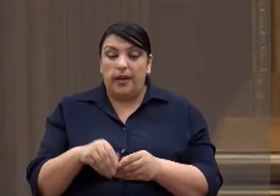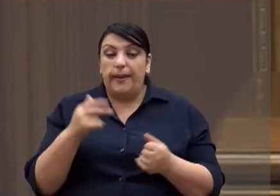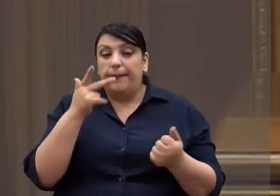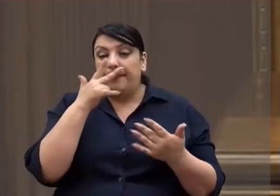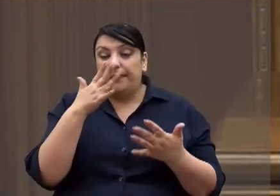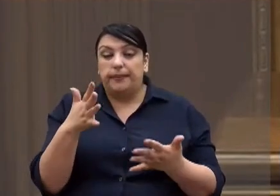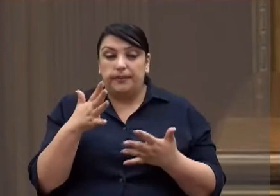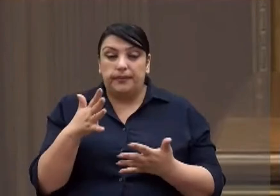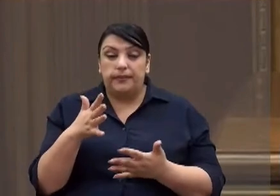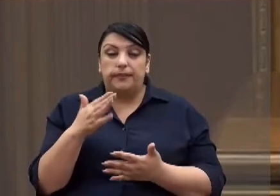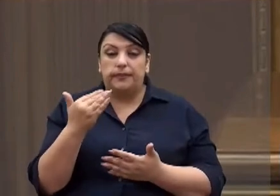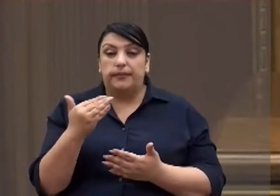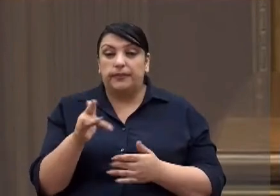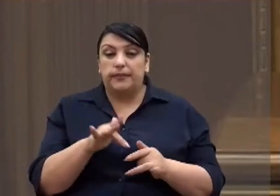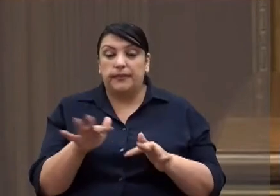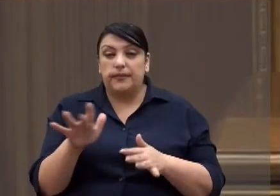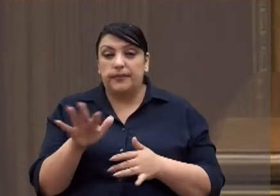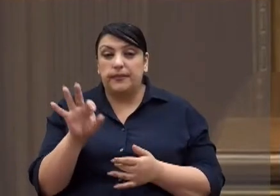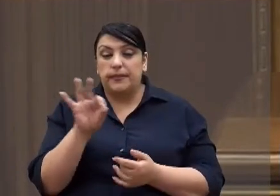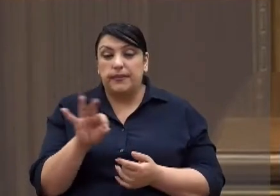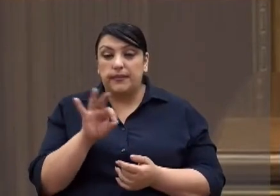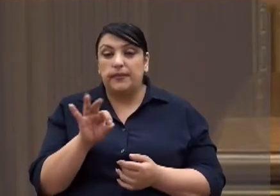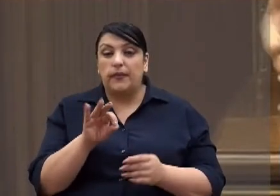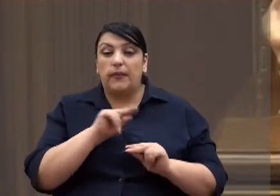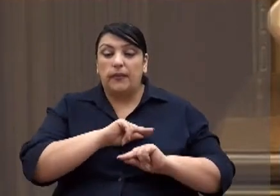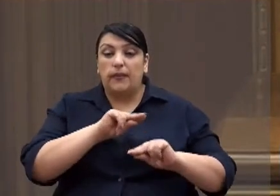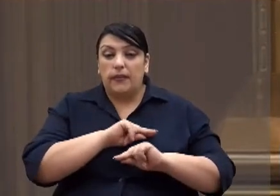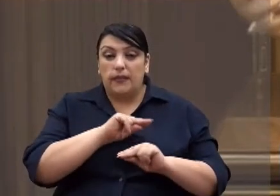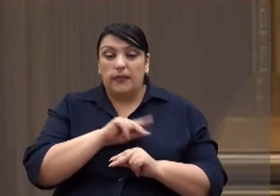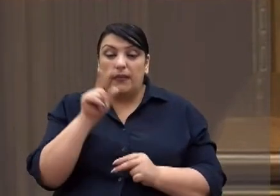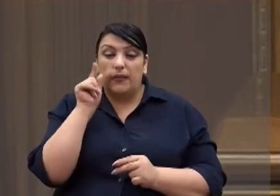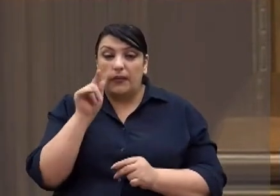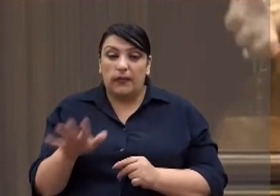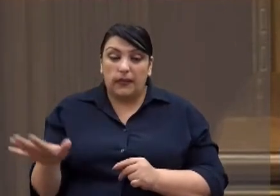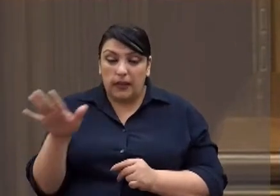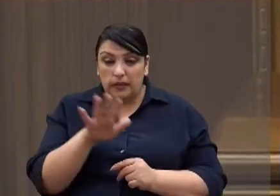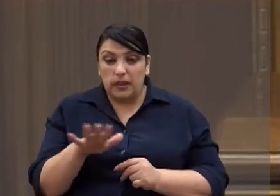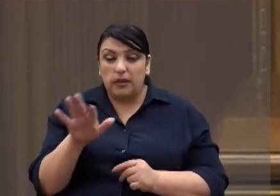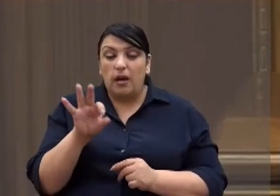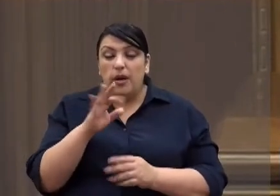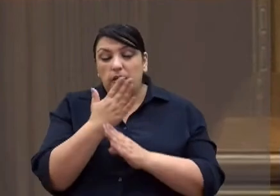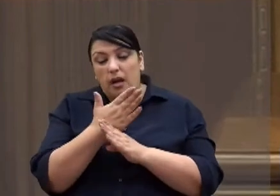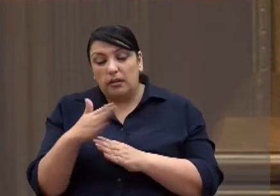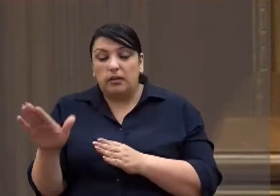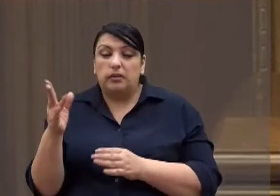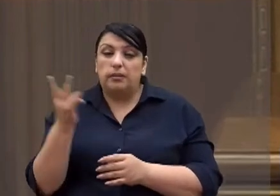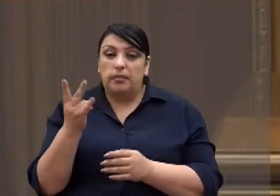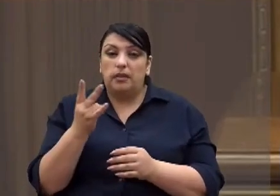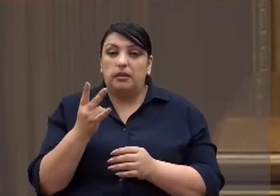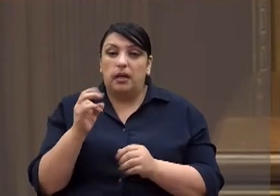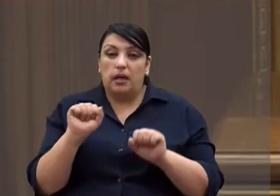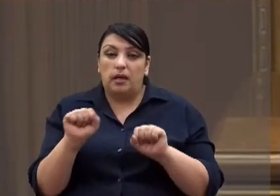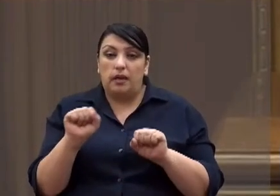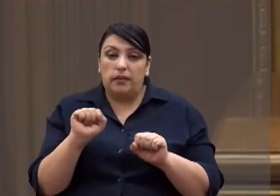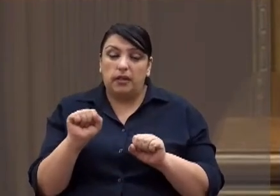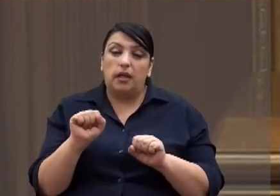որ առանձին ընդլայնման գործընթաց շատ քիչ հավանական է, որ Հայաստանի համար այսպես առանձին կկազմակերպի